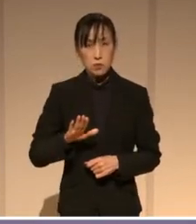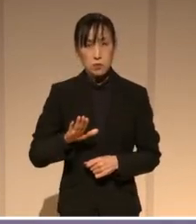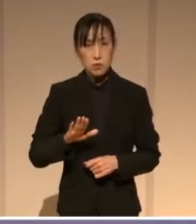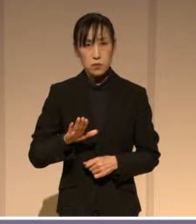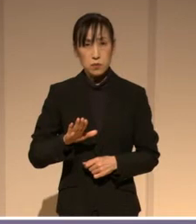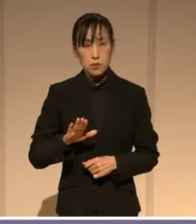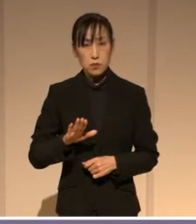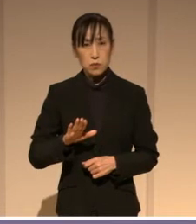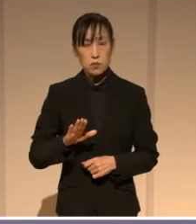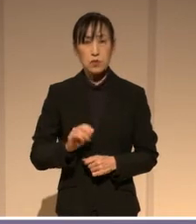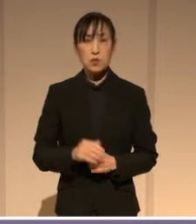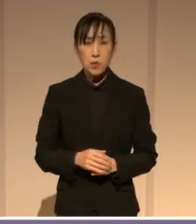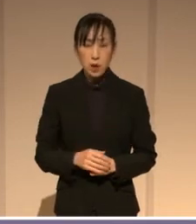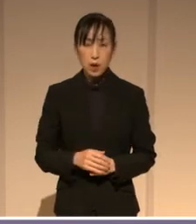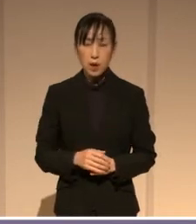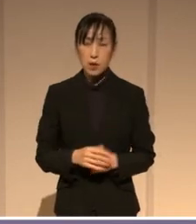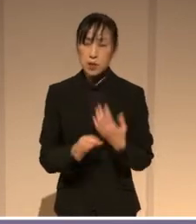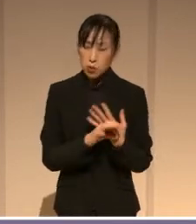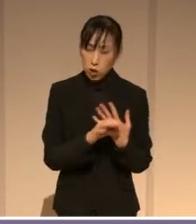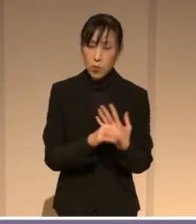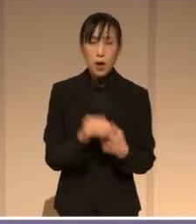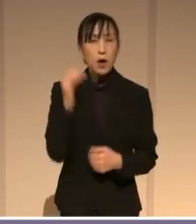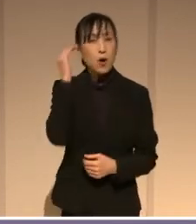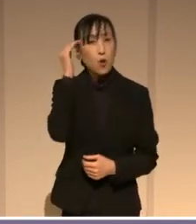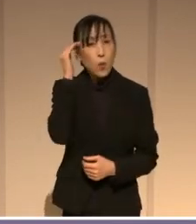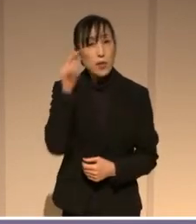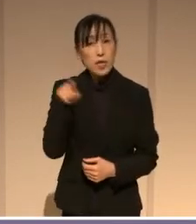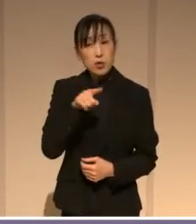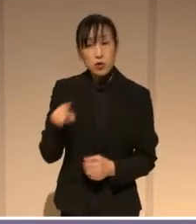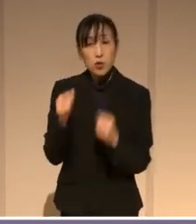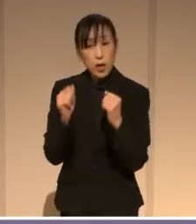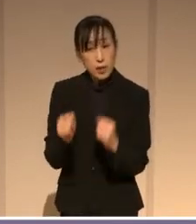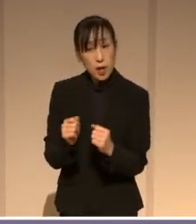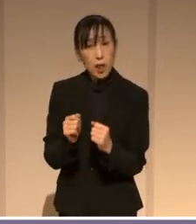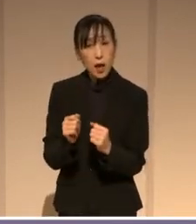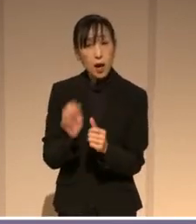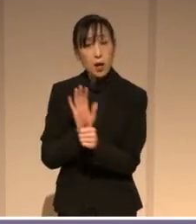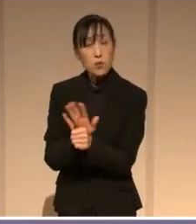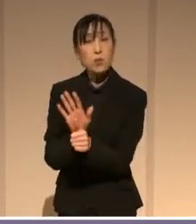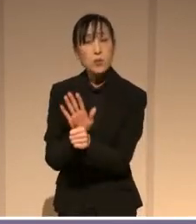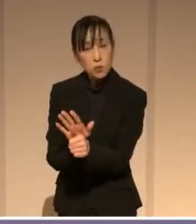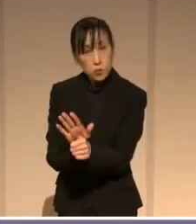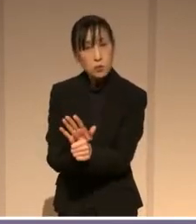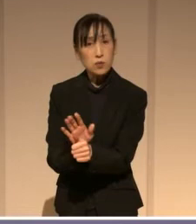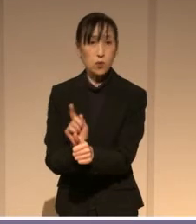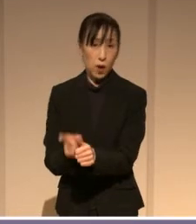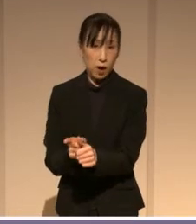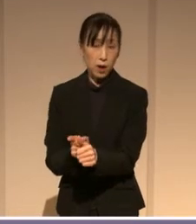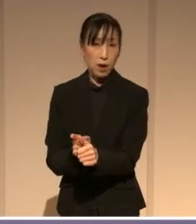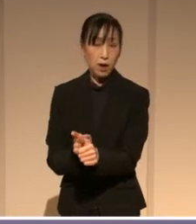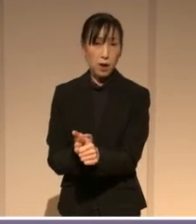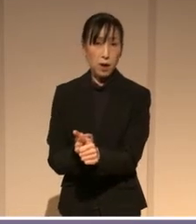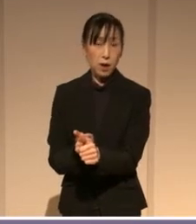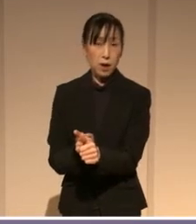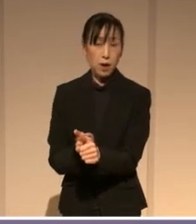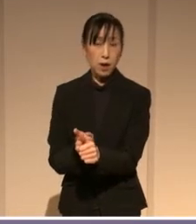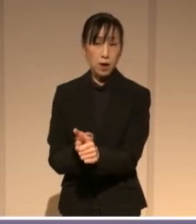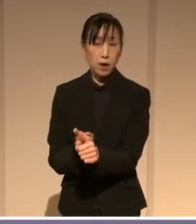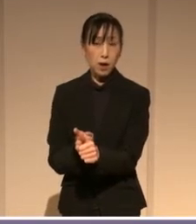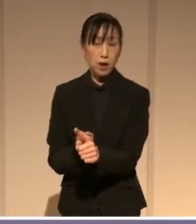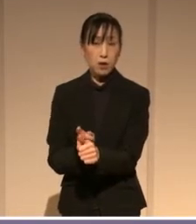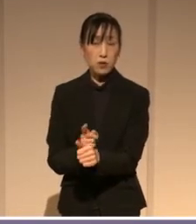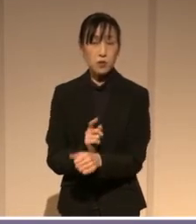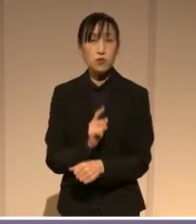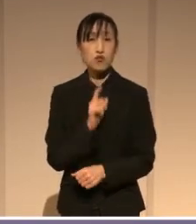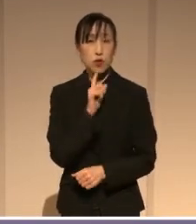困ってる人がいたら声かけましょうとかっていう障害がある人がいたら手伝いをみたいな話は